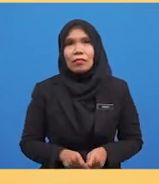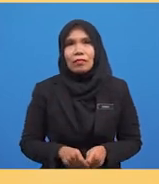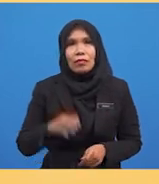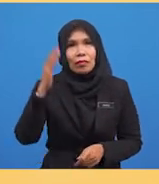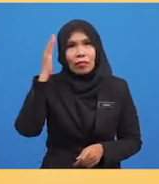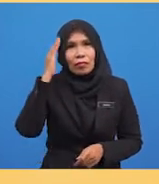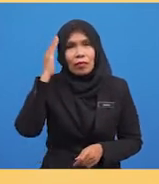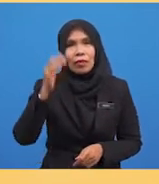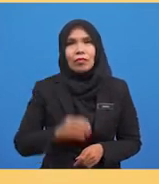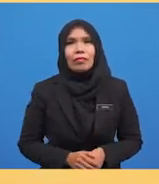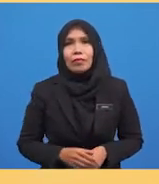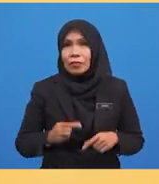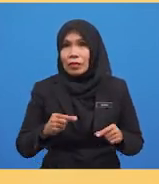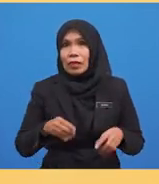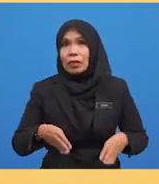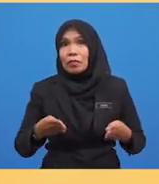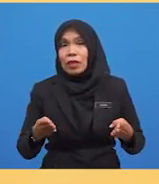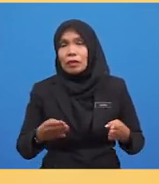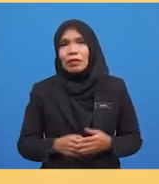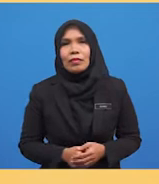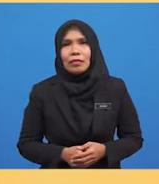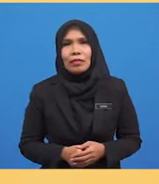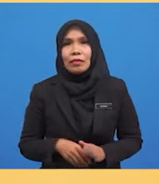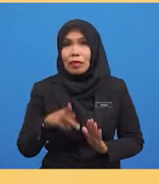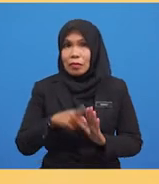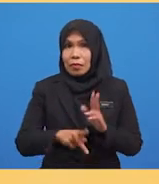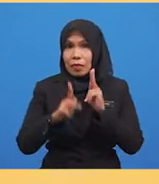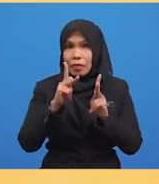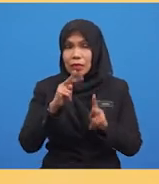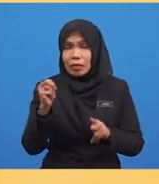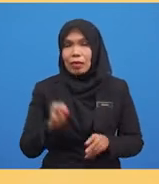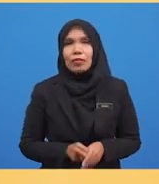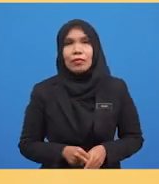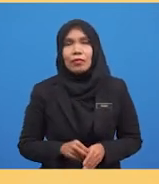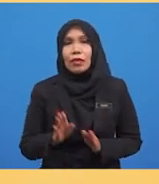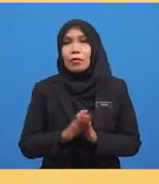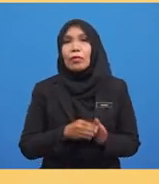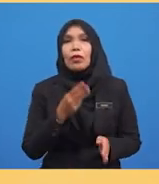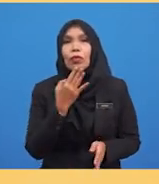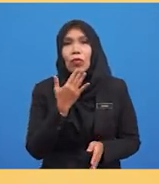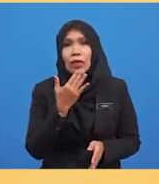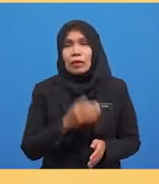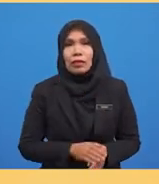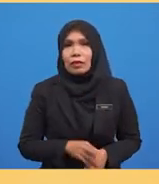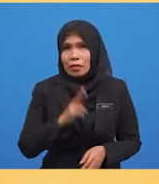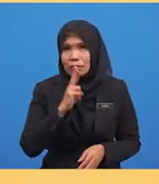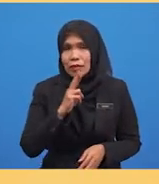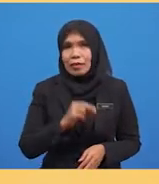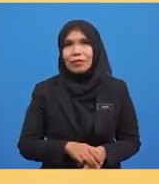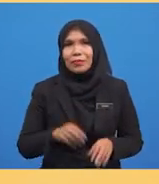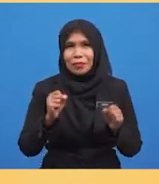bahasa setiap frasa berwarna merah. Murid-murid boleh cuba menjawab